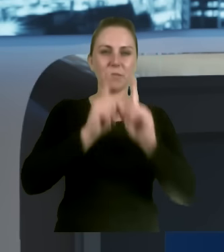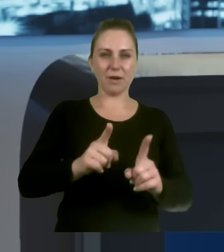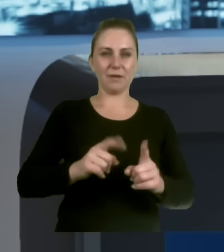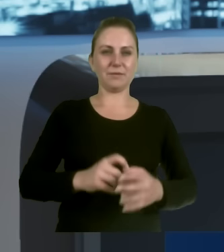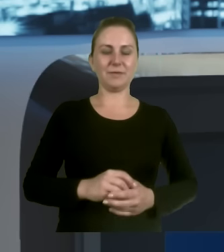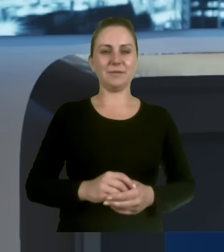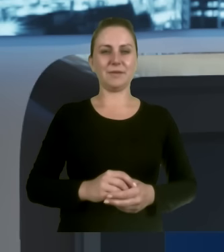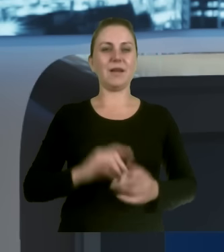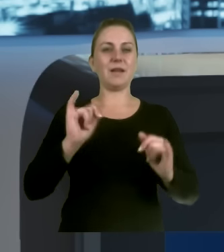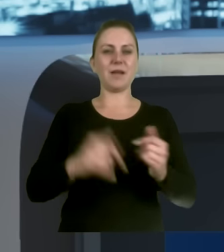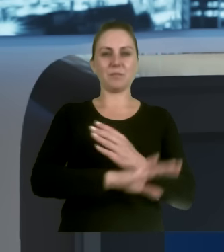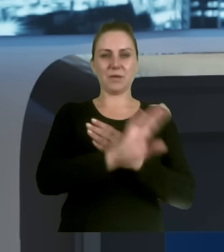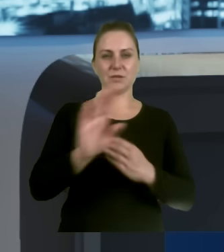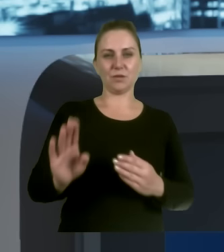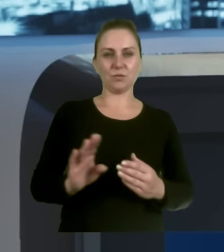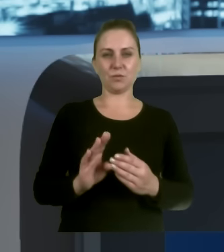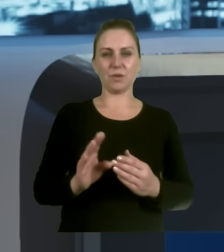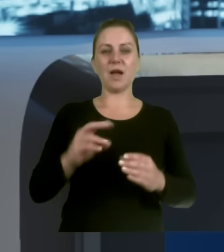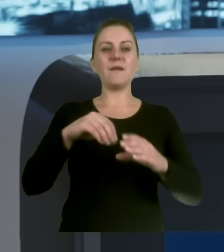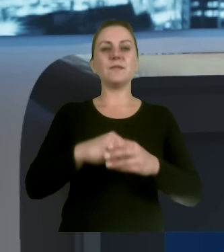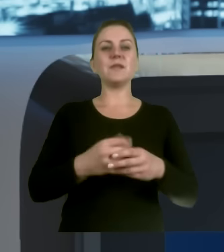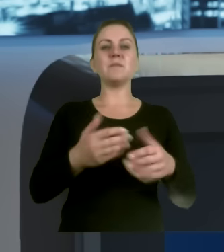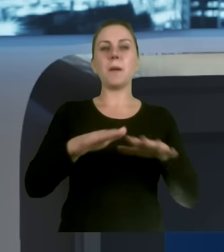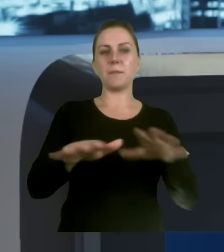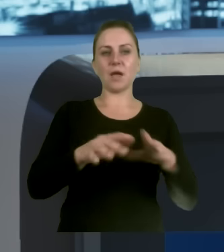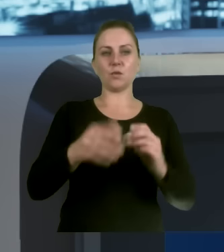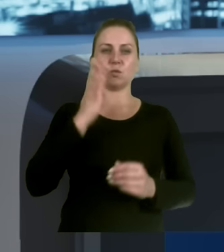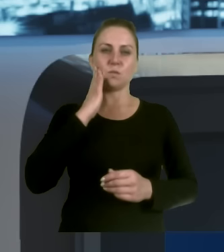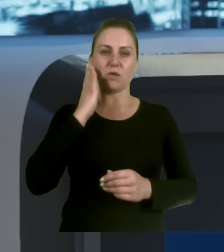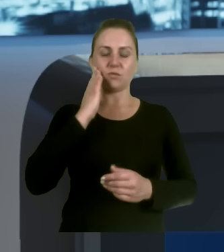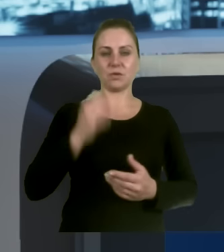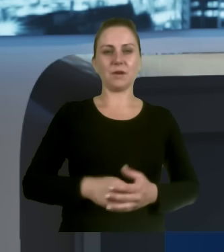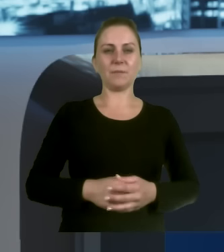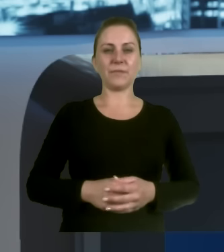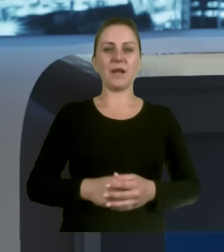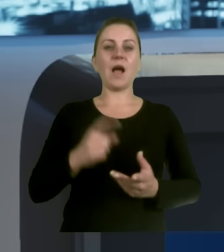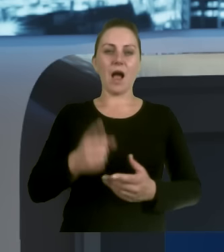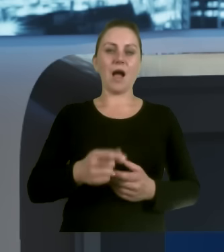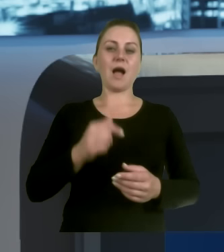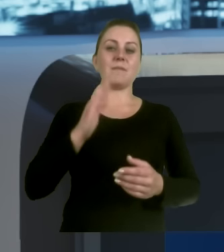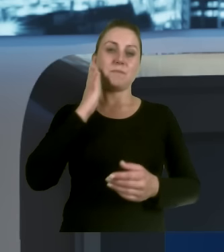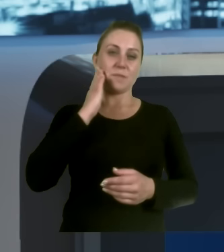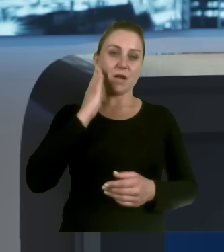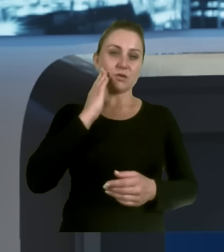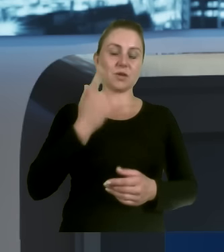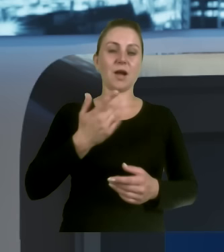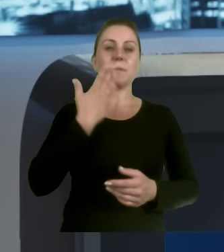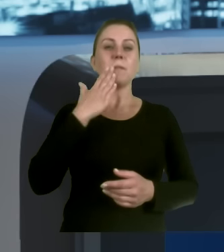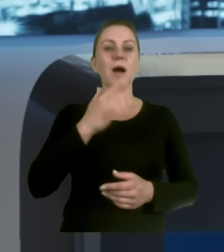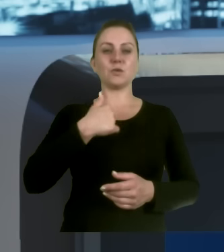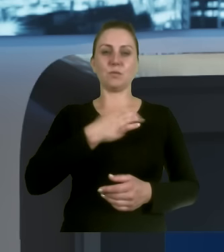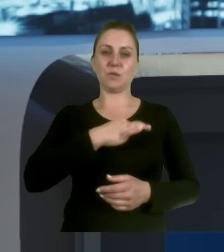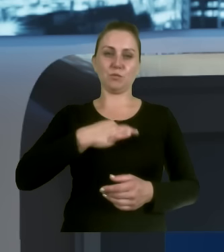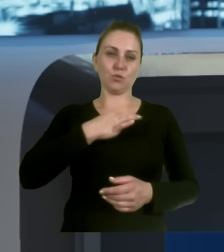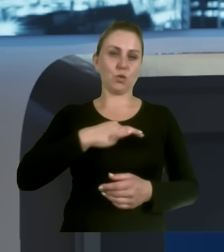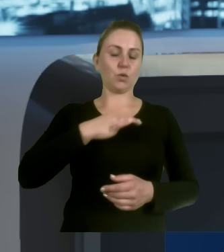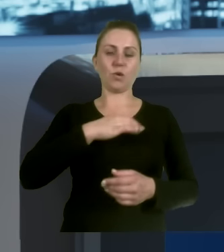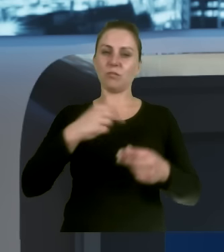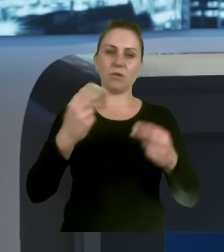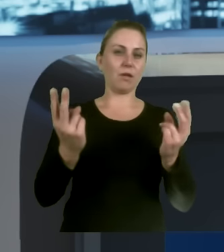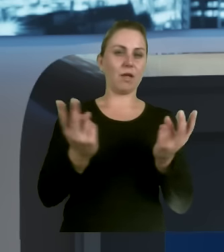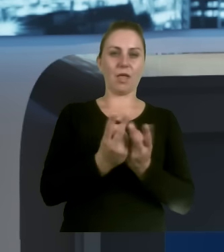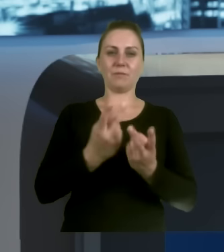się prezentuje w miejscu, w którym mieszka. A niestety mieszka i przykro mi bardzo, ale w tym samym moim